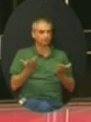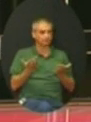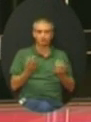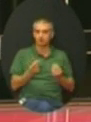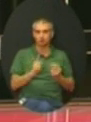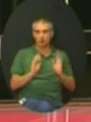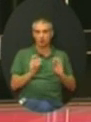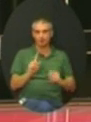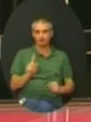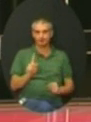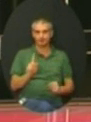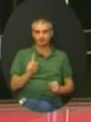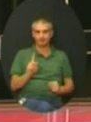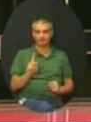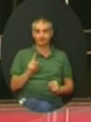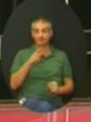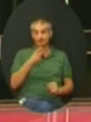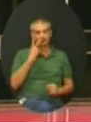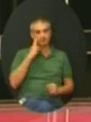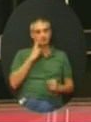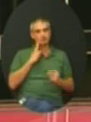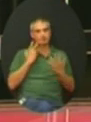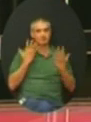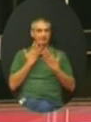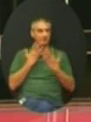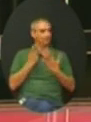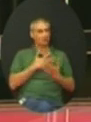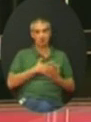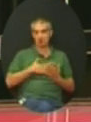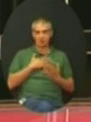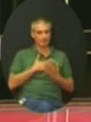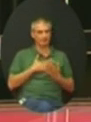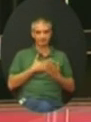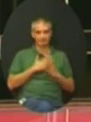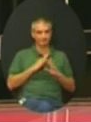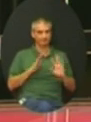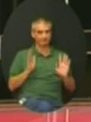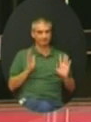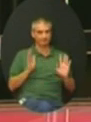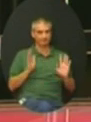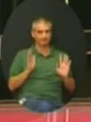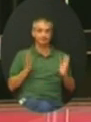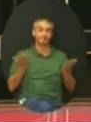כאן לא בסדר. זה מביך, זה לא נעים.